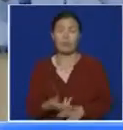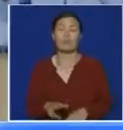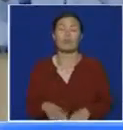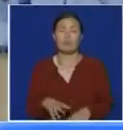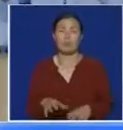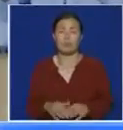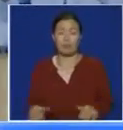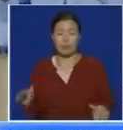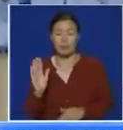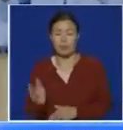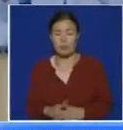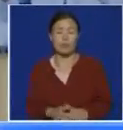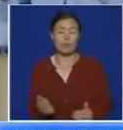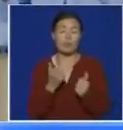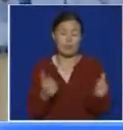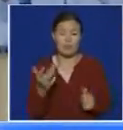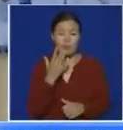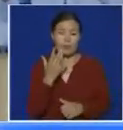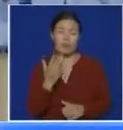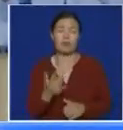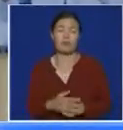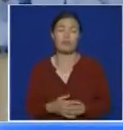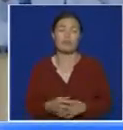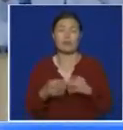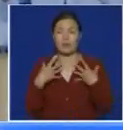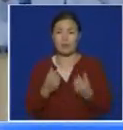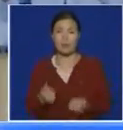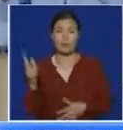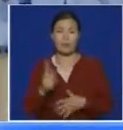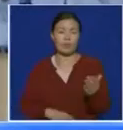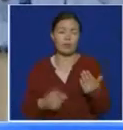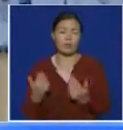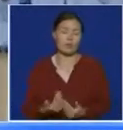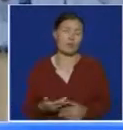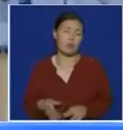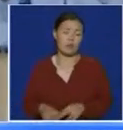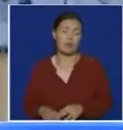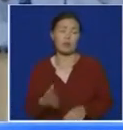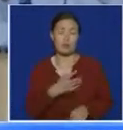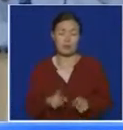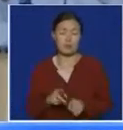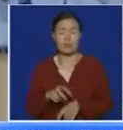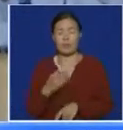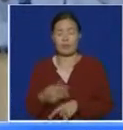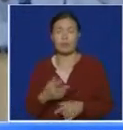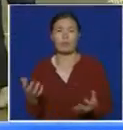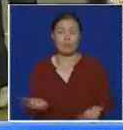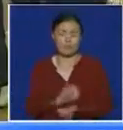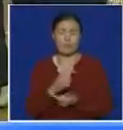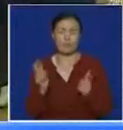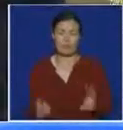болсын. Спорт әр қашан денсаулық кепілі болып табылады. Сол сияқты біздер дәрігерлер спортты қолдауға